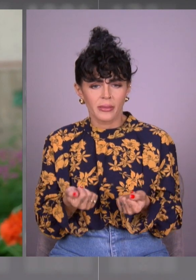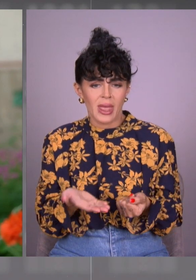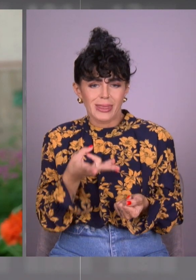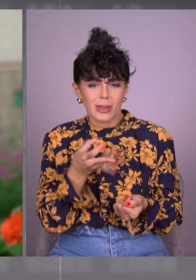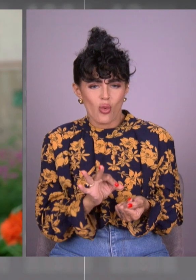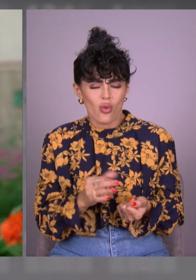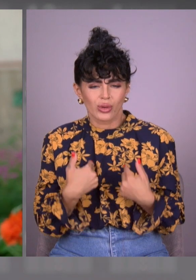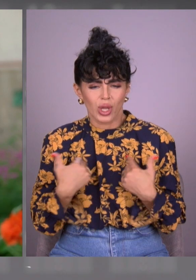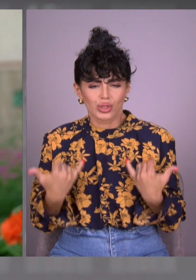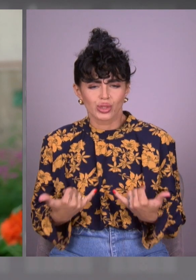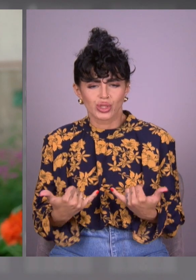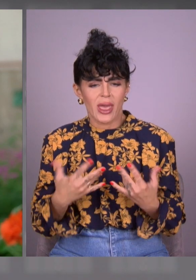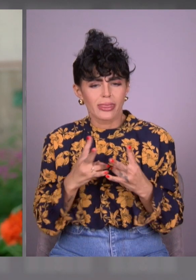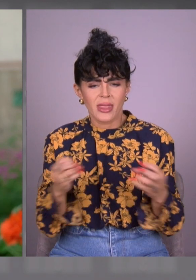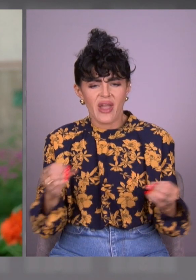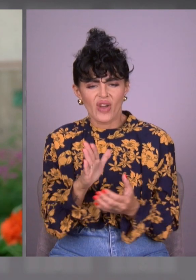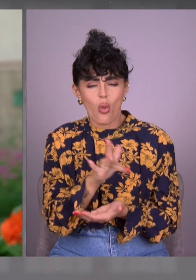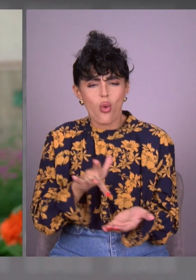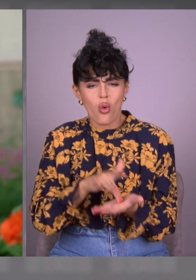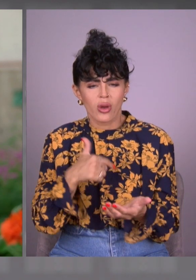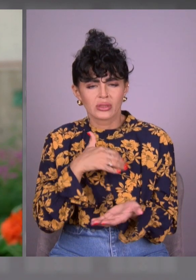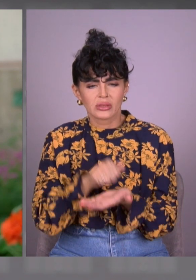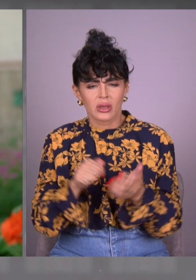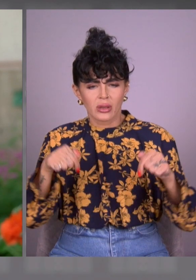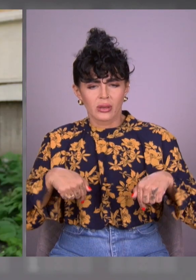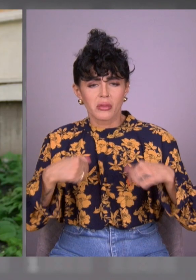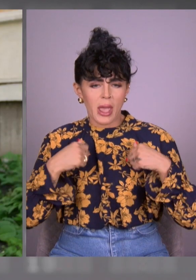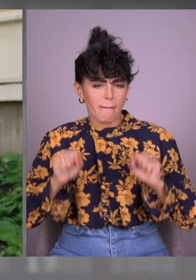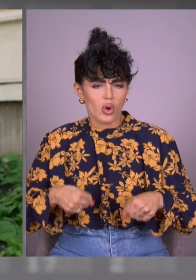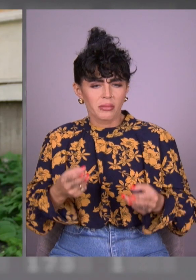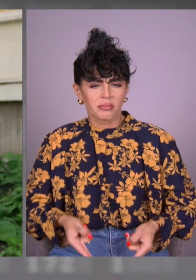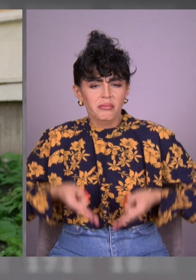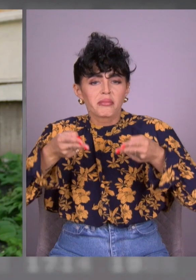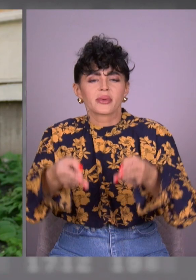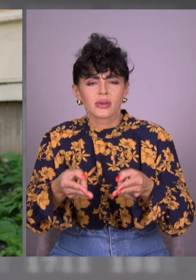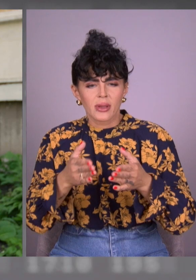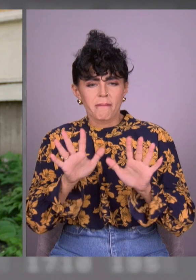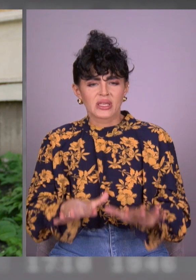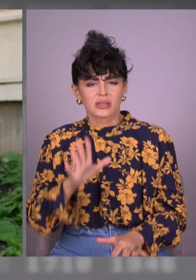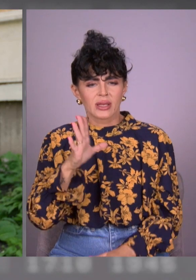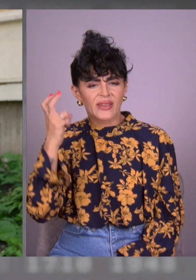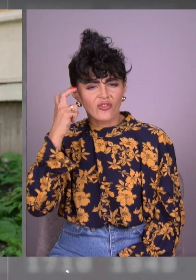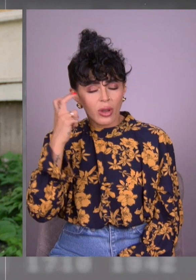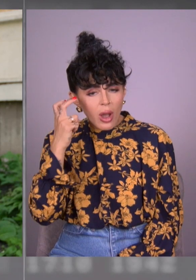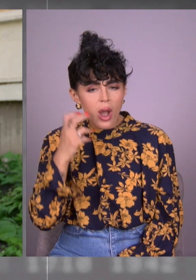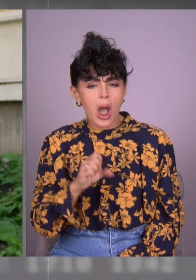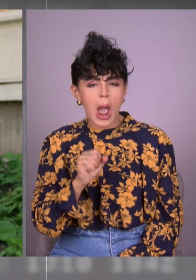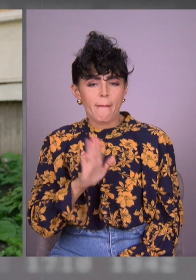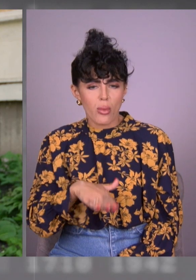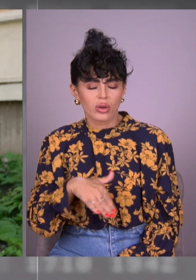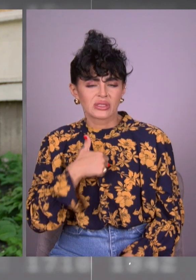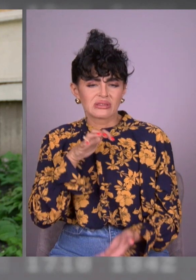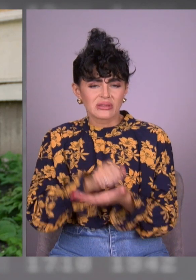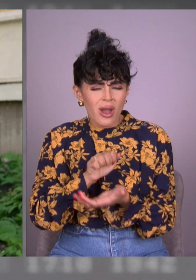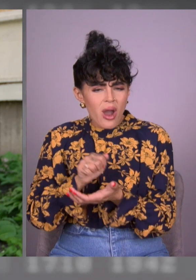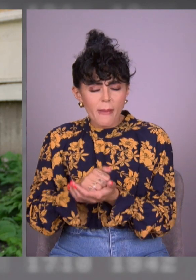рекомендували, але просто зараз я не в місті. А де ви? Ми приїдемо. Я зараз у Києві, а потім я буду зайнятий, у